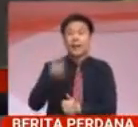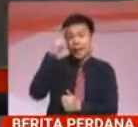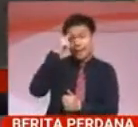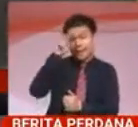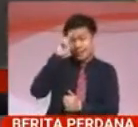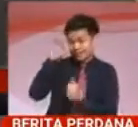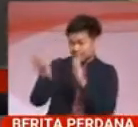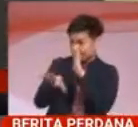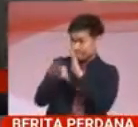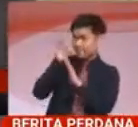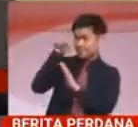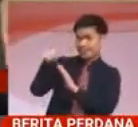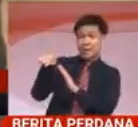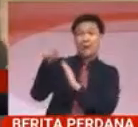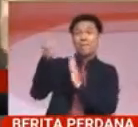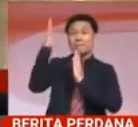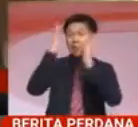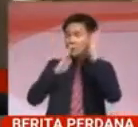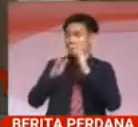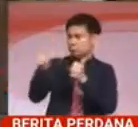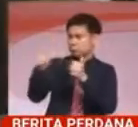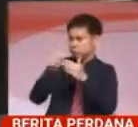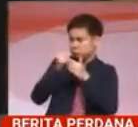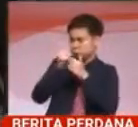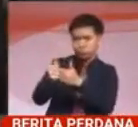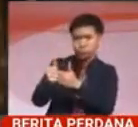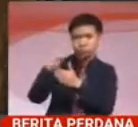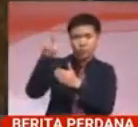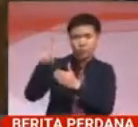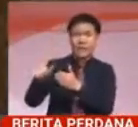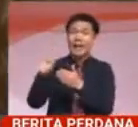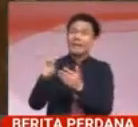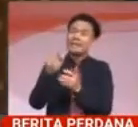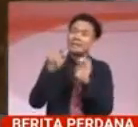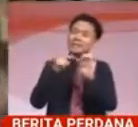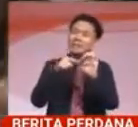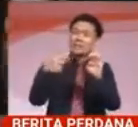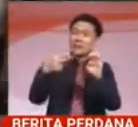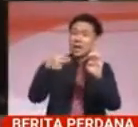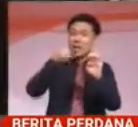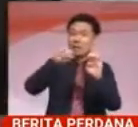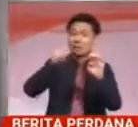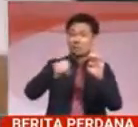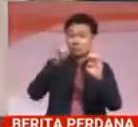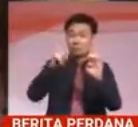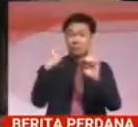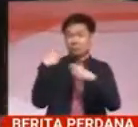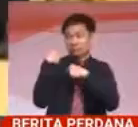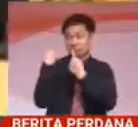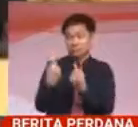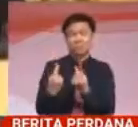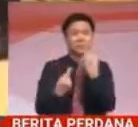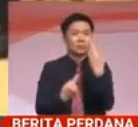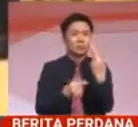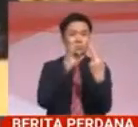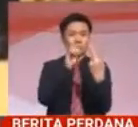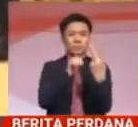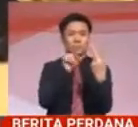Arab Saudi sebagai negara perintis sistem pra-pelepasan e-haji sejak 2017.